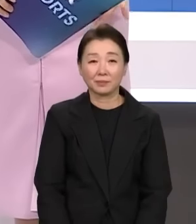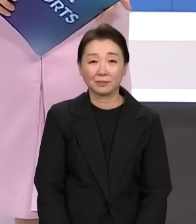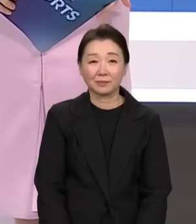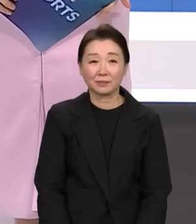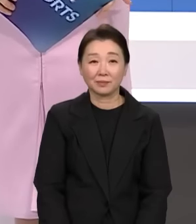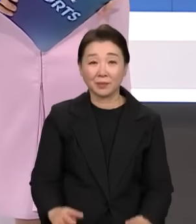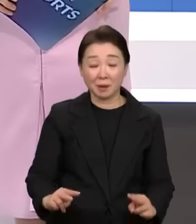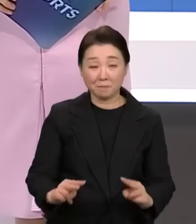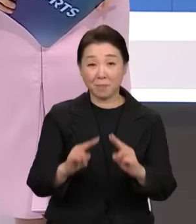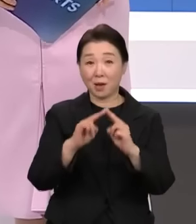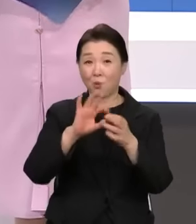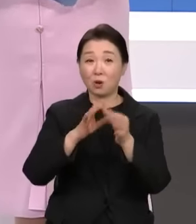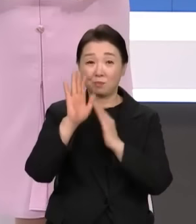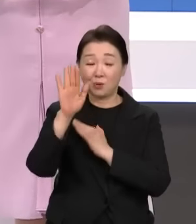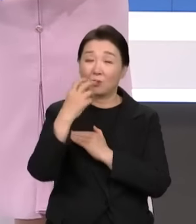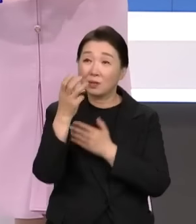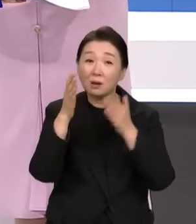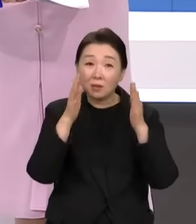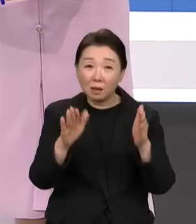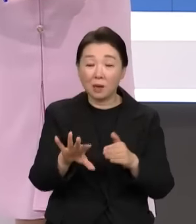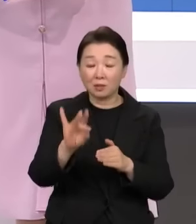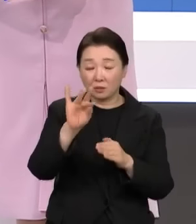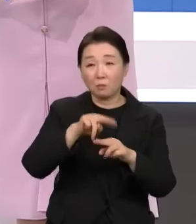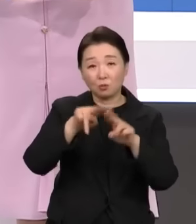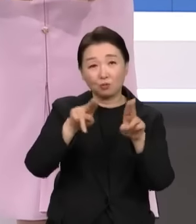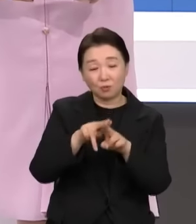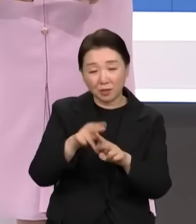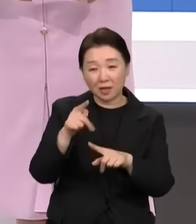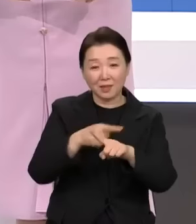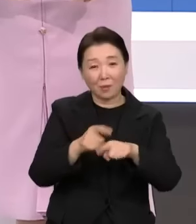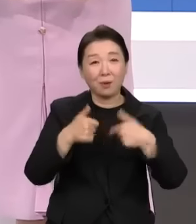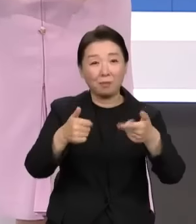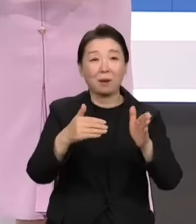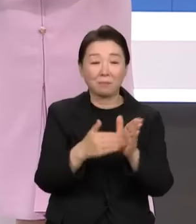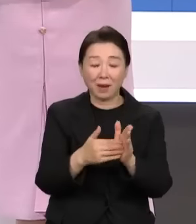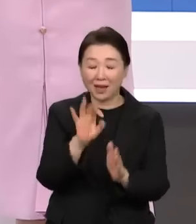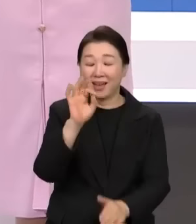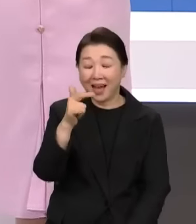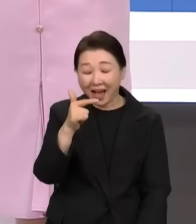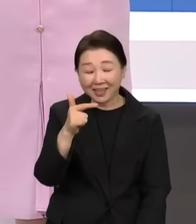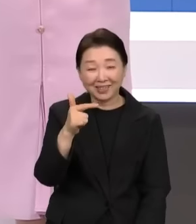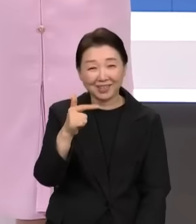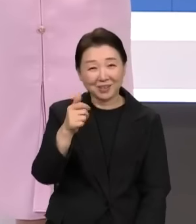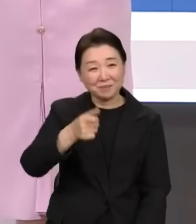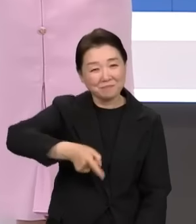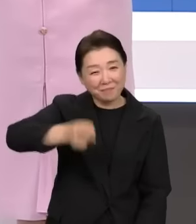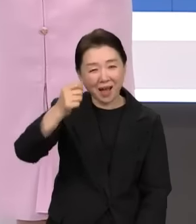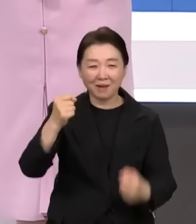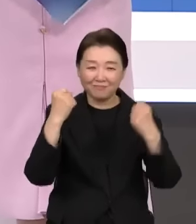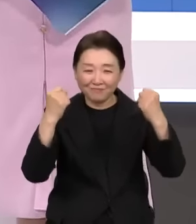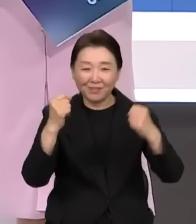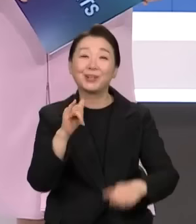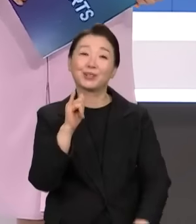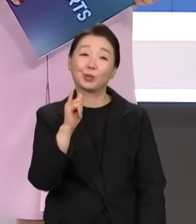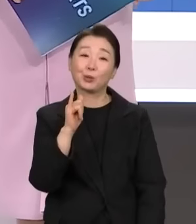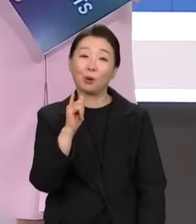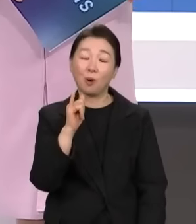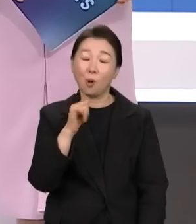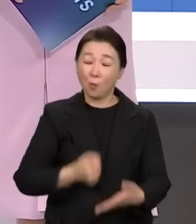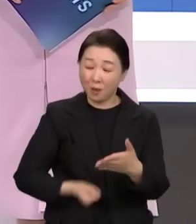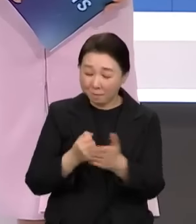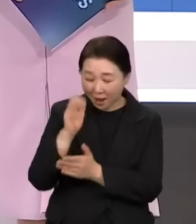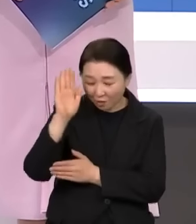파리올림픽 후 석 달 만에 첫 국제대회 정상에 섰죠. 안세영 선수의 우승 세리머니는 이렇게 포효였습니다. 작심 발언